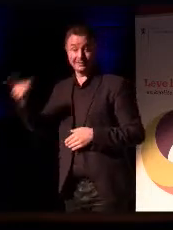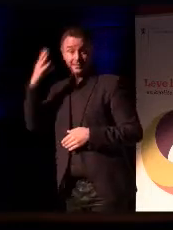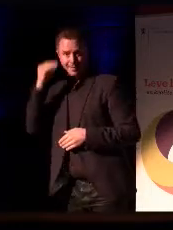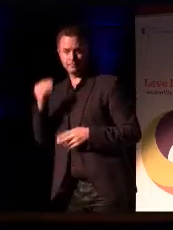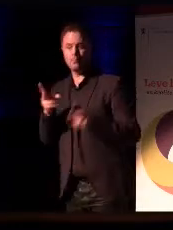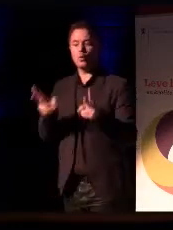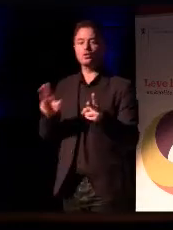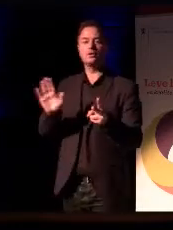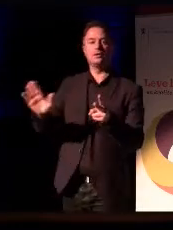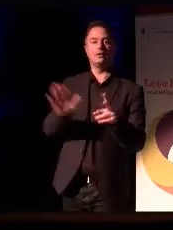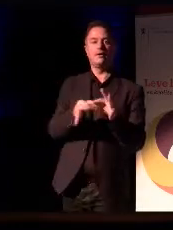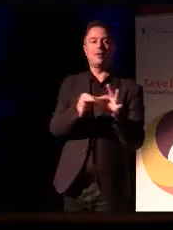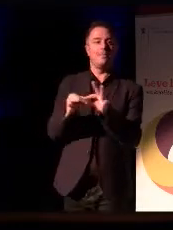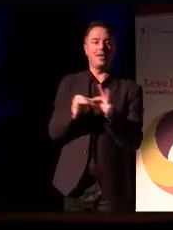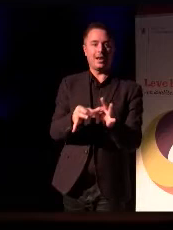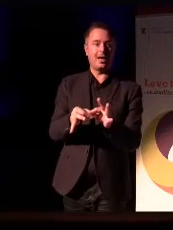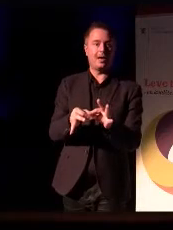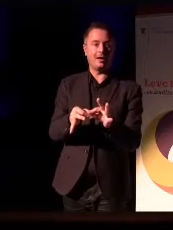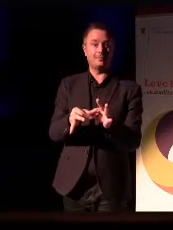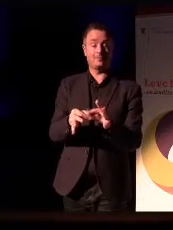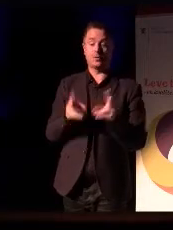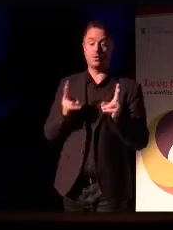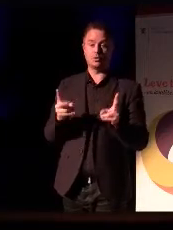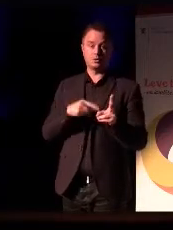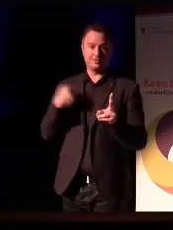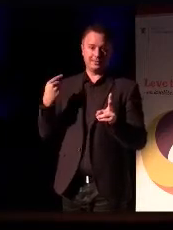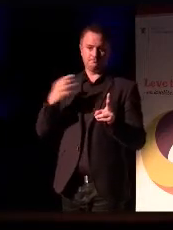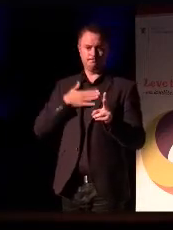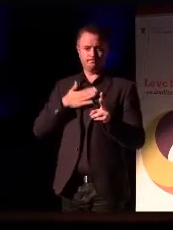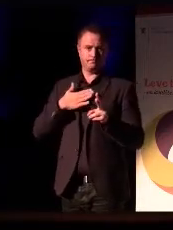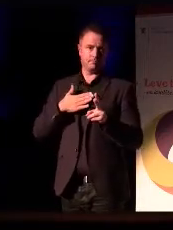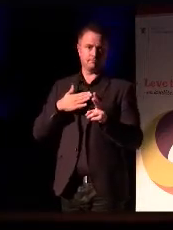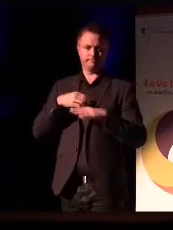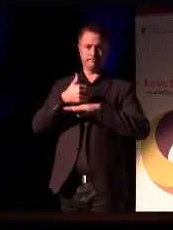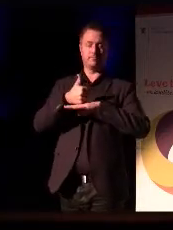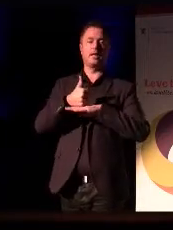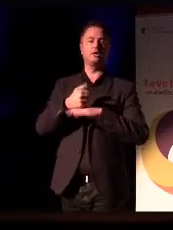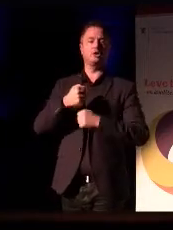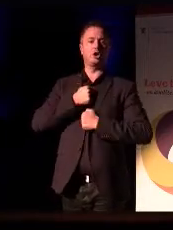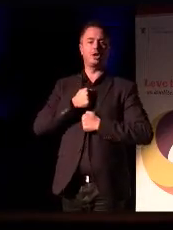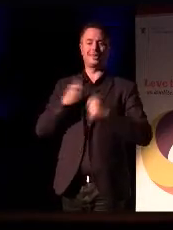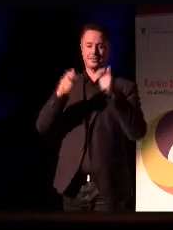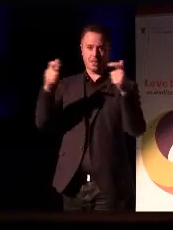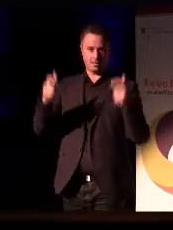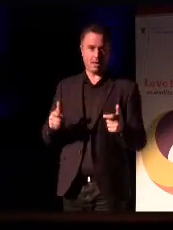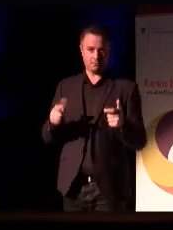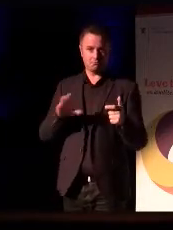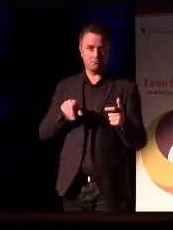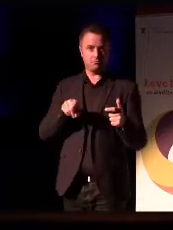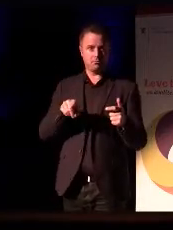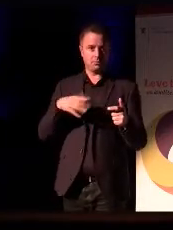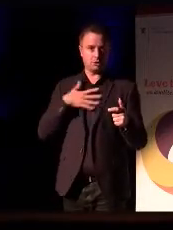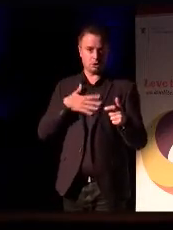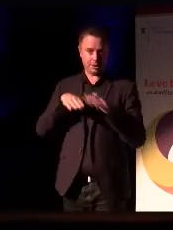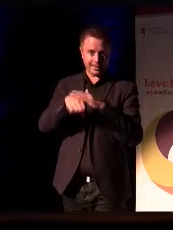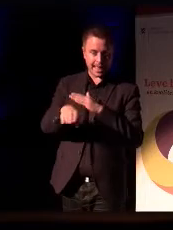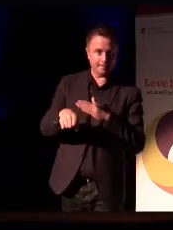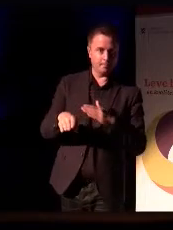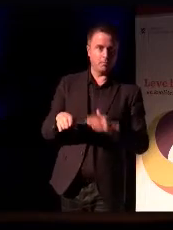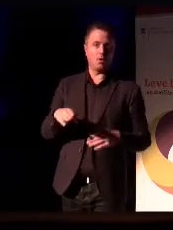jobber med å innføre en trygghetsstandard for sykehjem. Vi har innført rett til sykehjemsplass eller tilsvarende